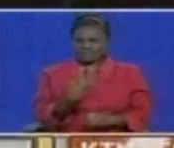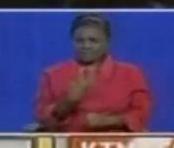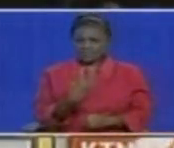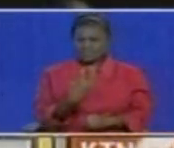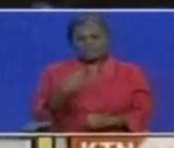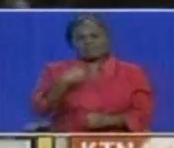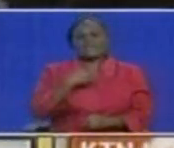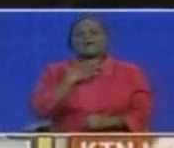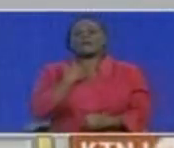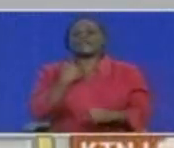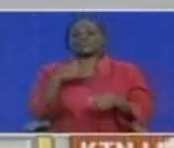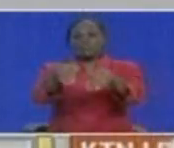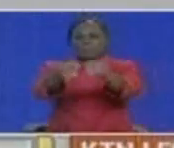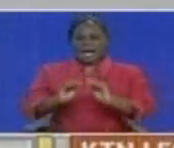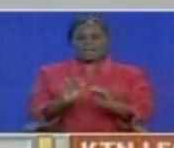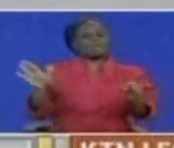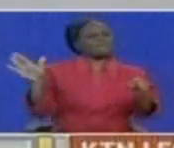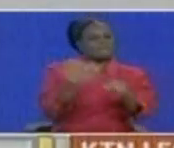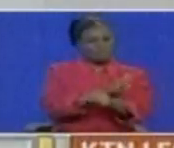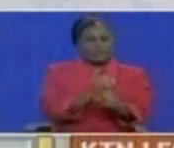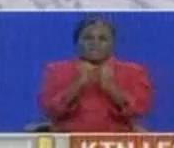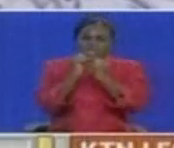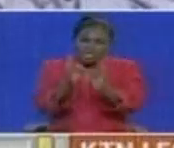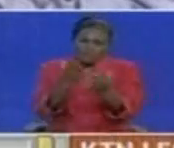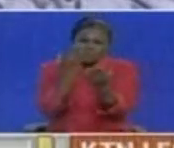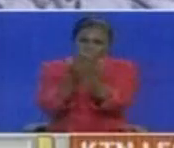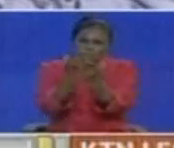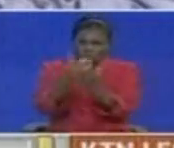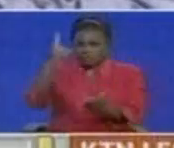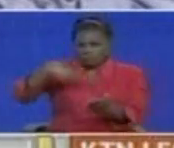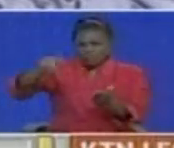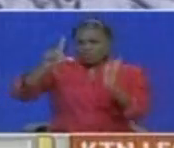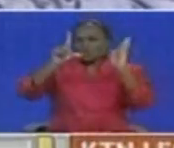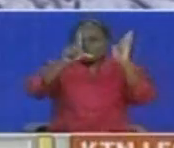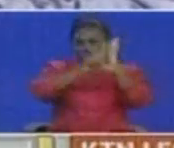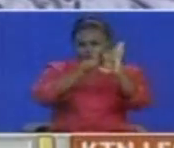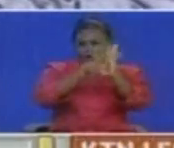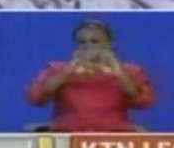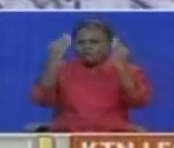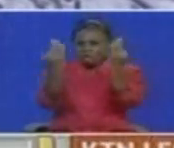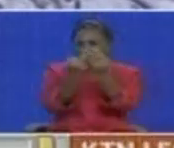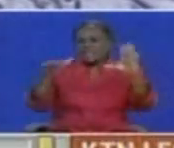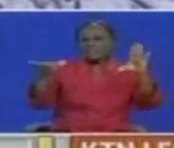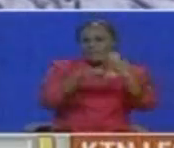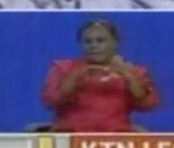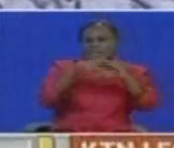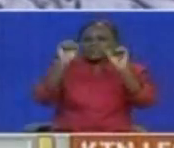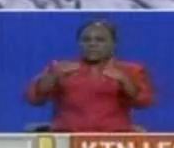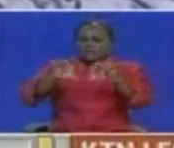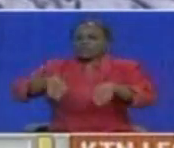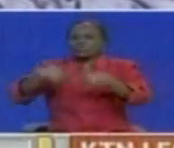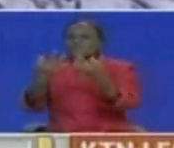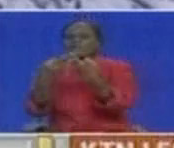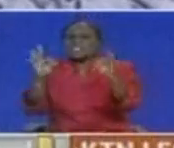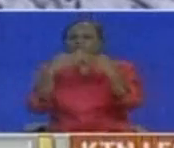I would like to be buried as a whole. Iwapo pendekezo hilo litapitishwa na kwa sheria, jamaa wa karibu watakuwa na uwezo wa kupeana kwa hiari viungo vya